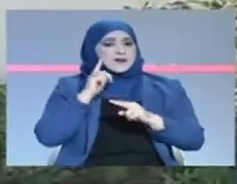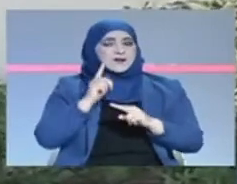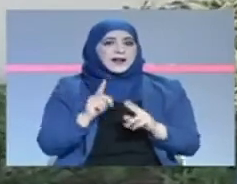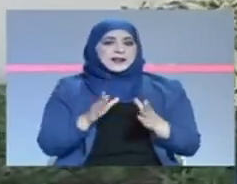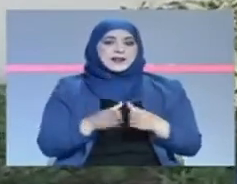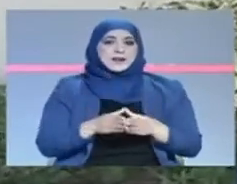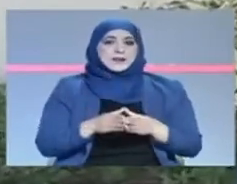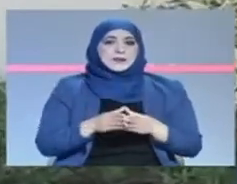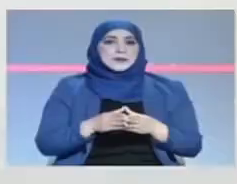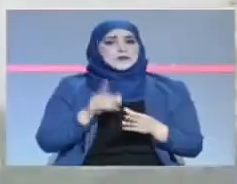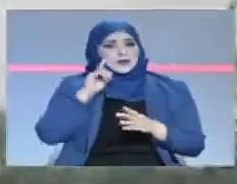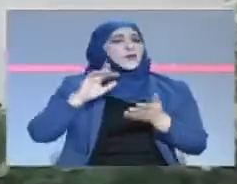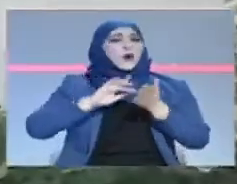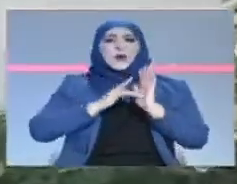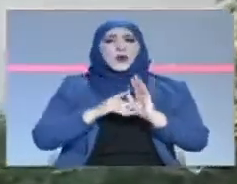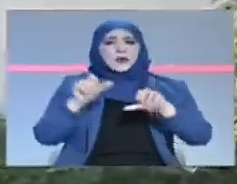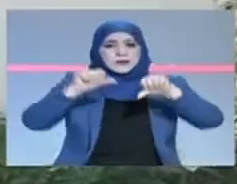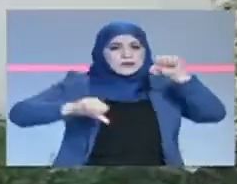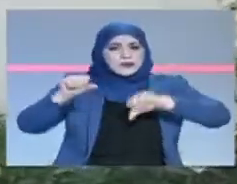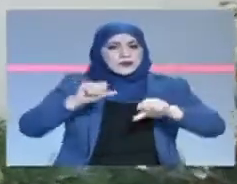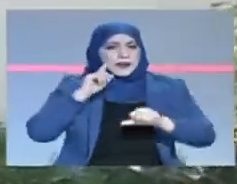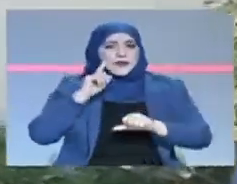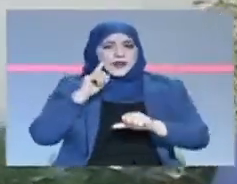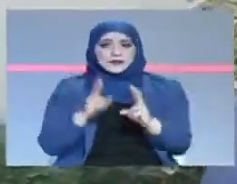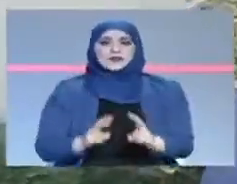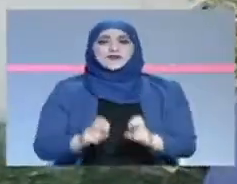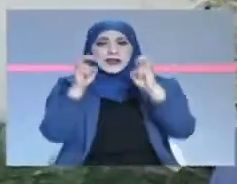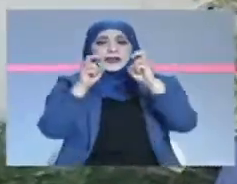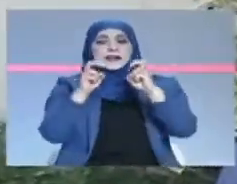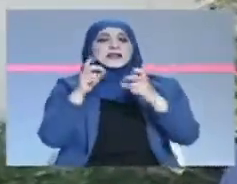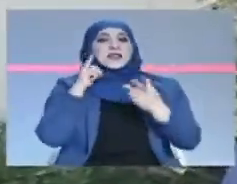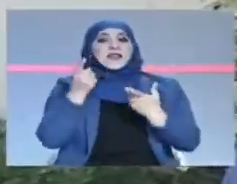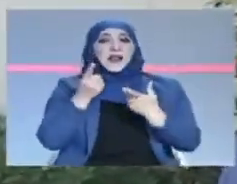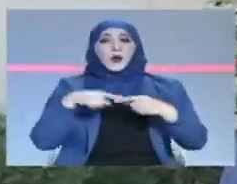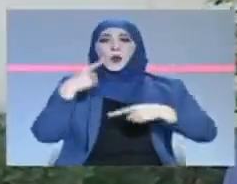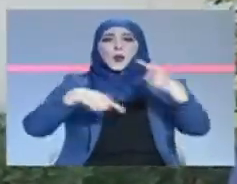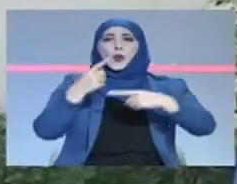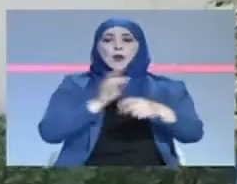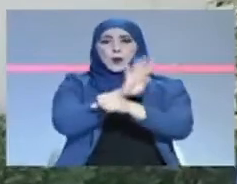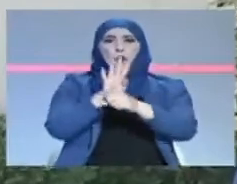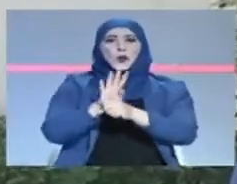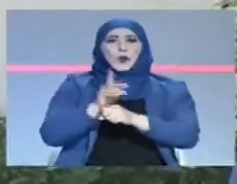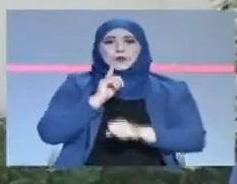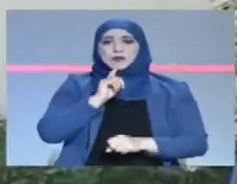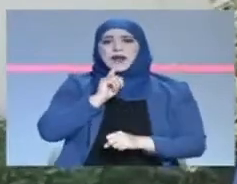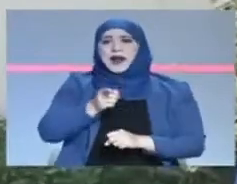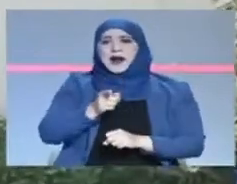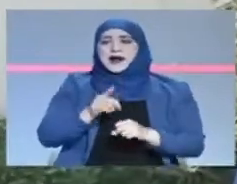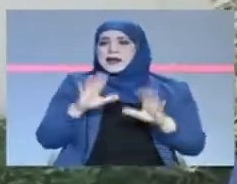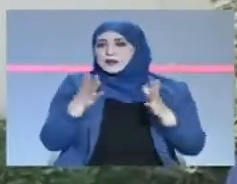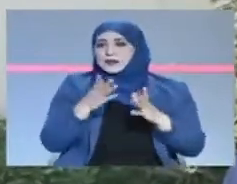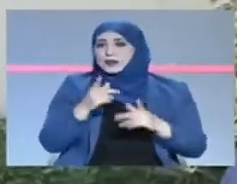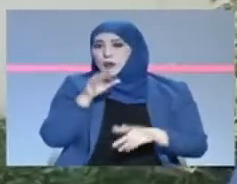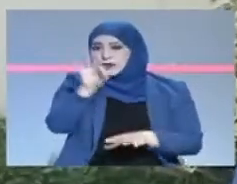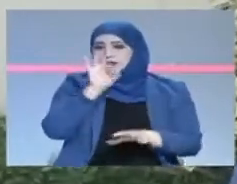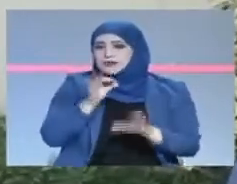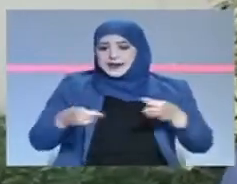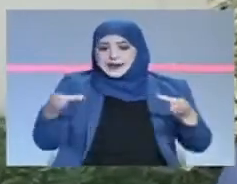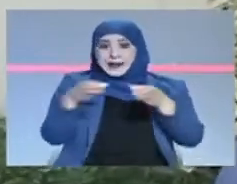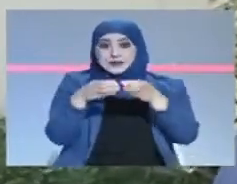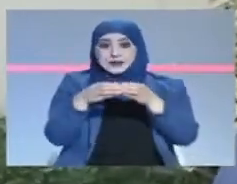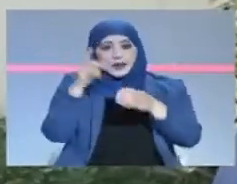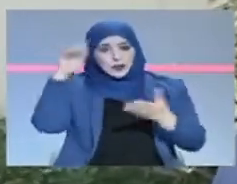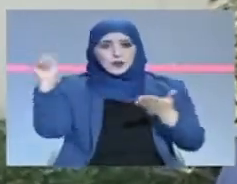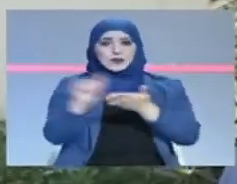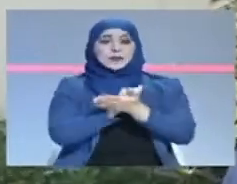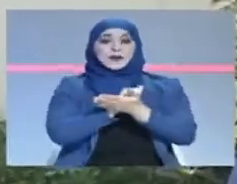من خلال مختلف التحاليل. ارتفاع عدد الحالات اليومية ناجم بالأساس على قرار خليناه صلب اللجنة الجهوية لتفادي